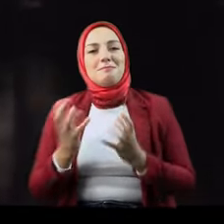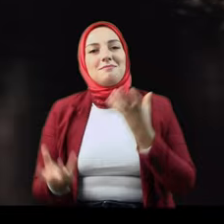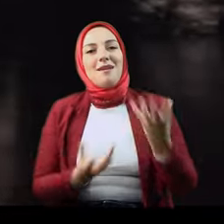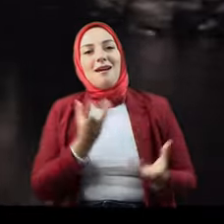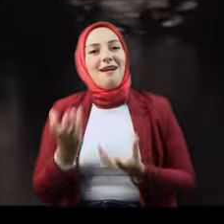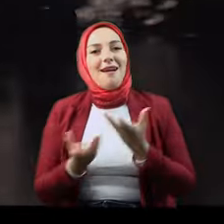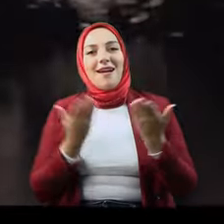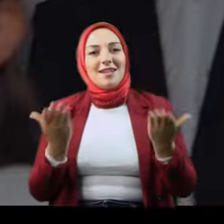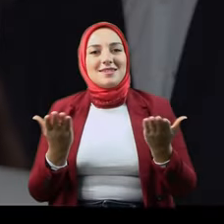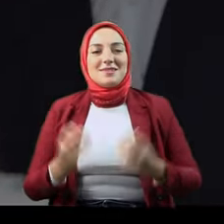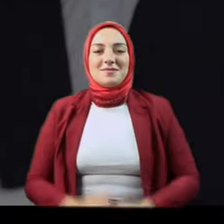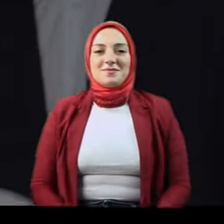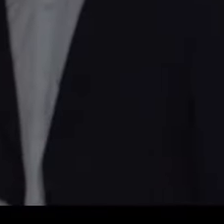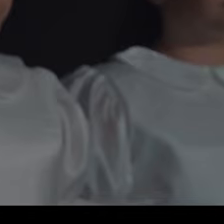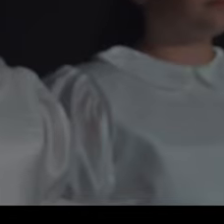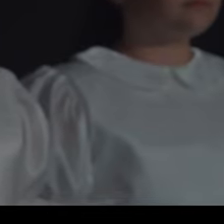He